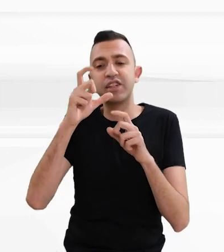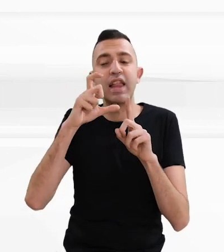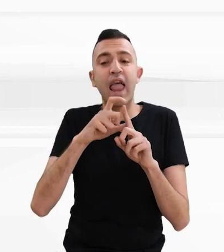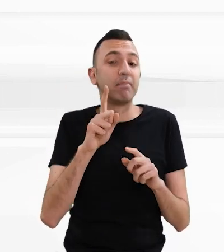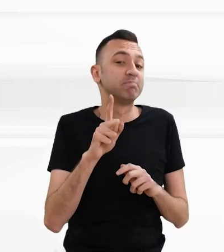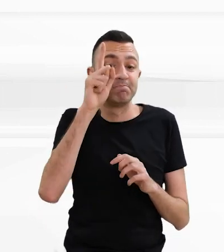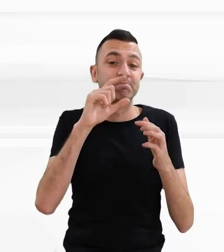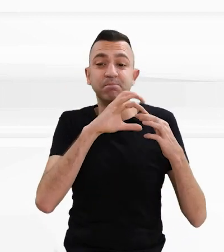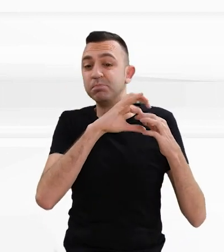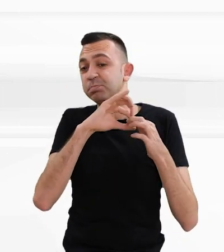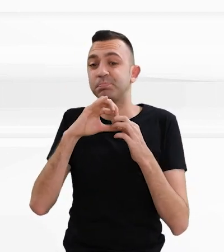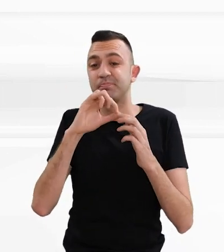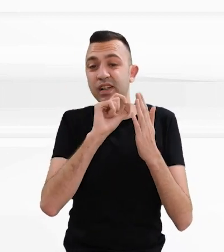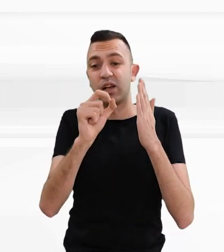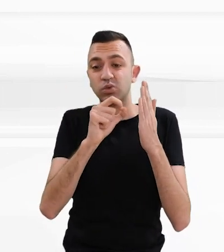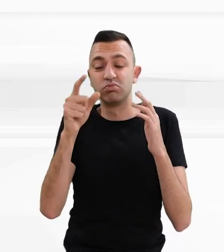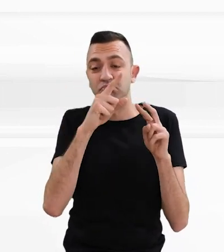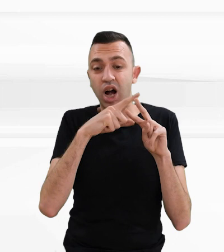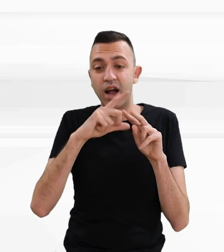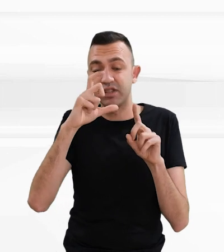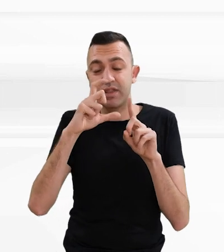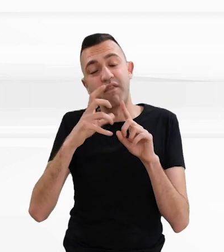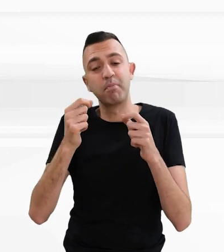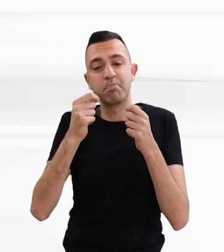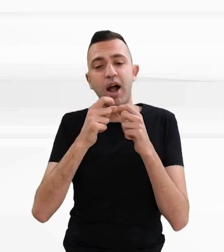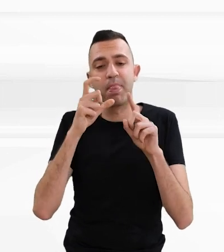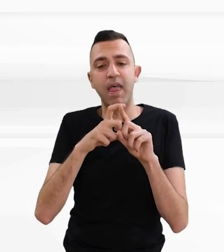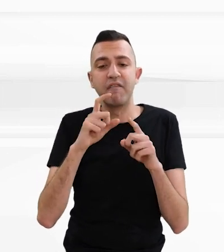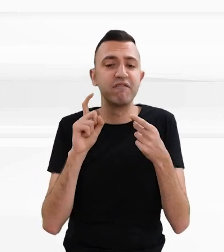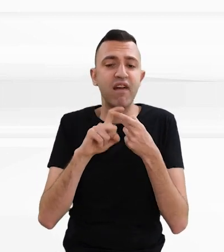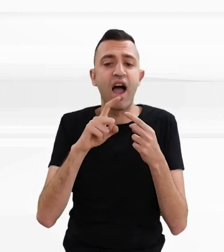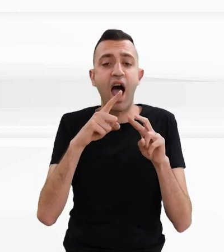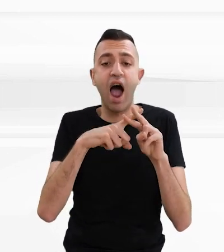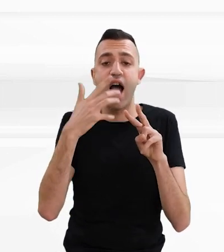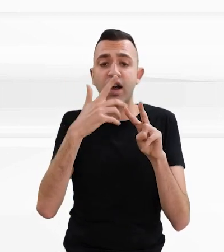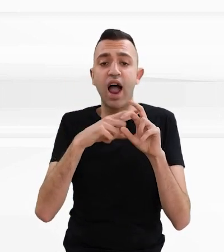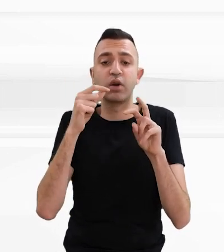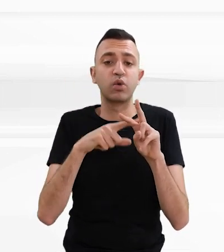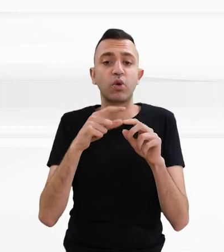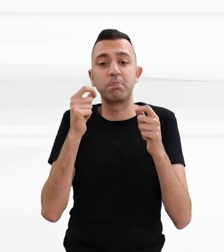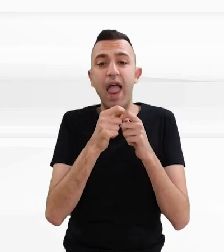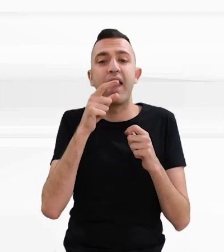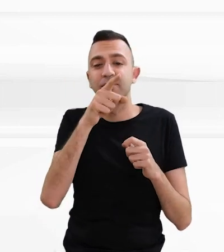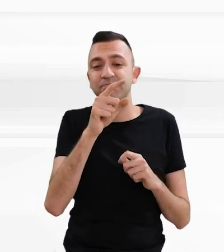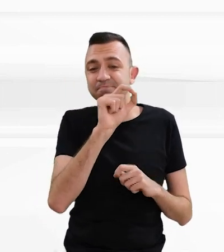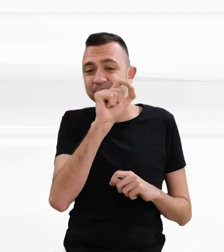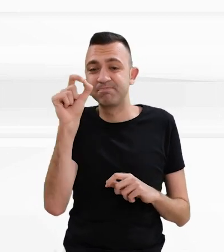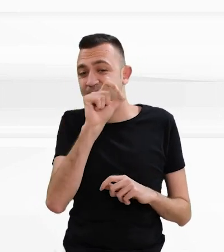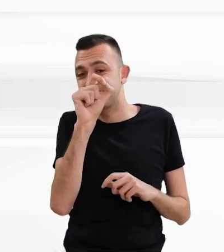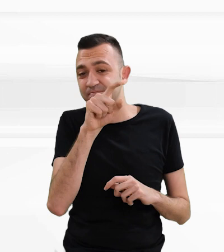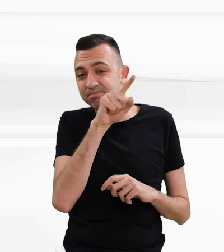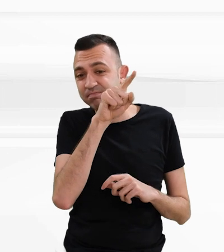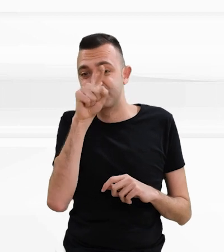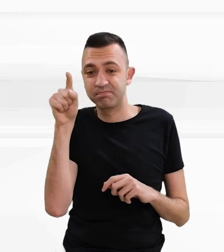eşittir a çarpıcı karekök be çarpı d&a karekök B eşittir karekök a